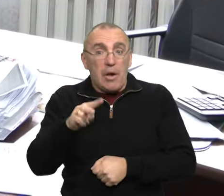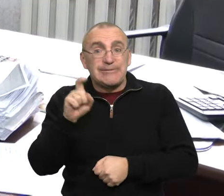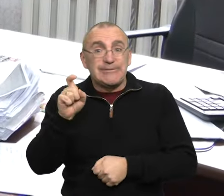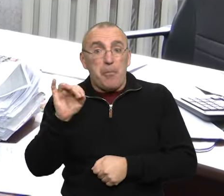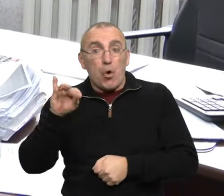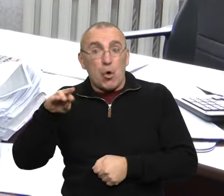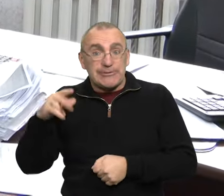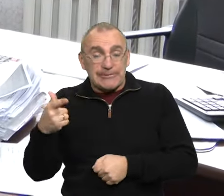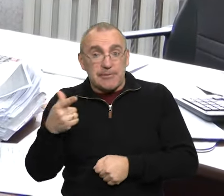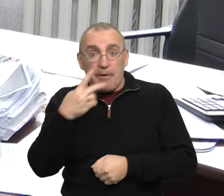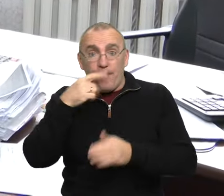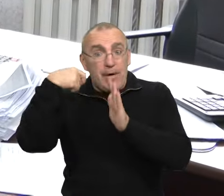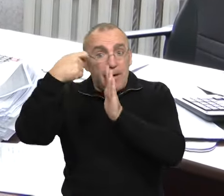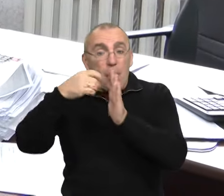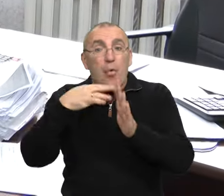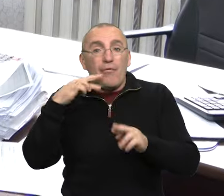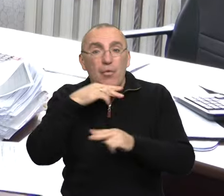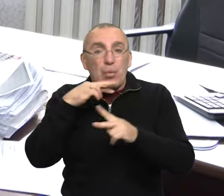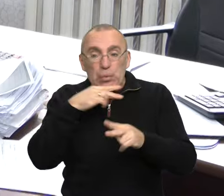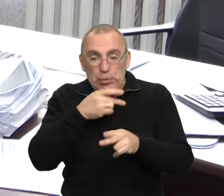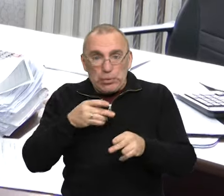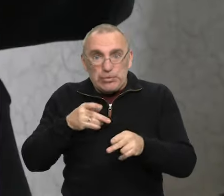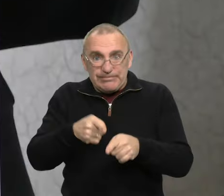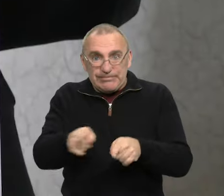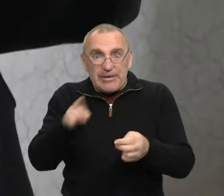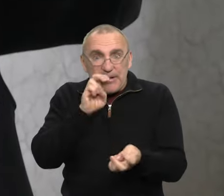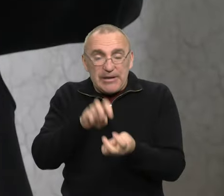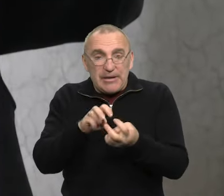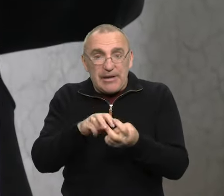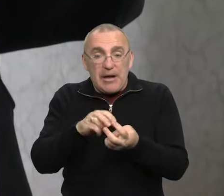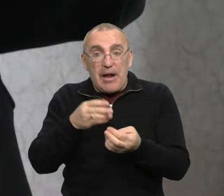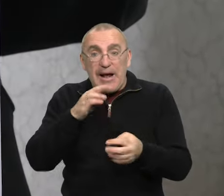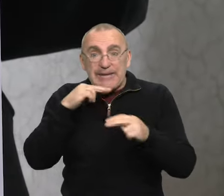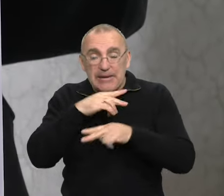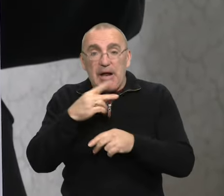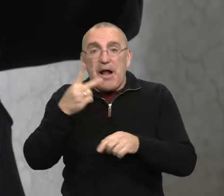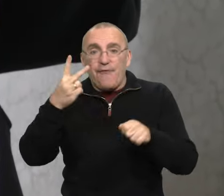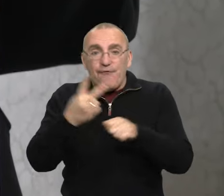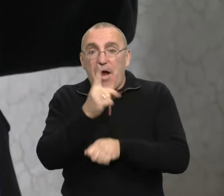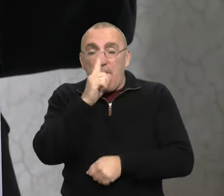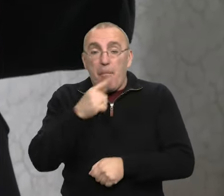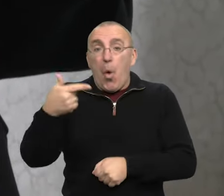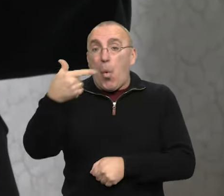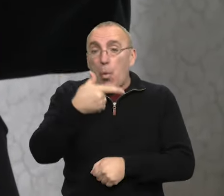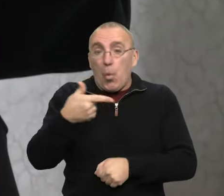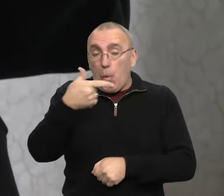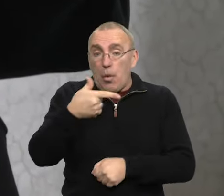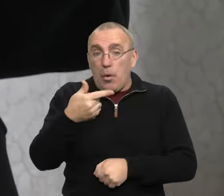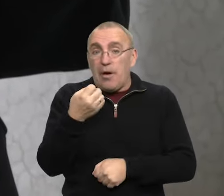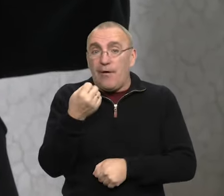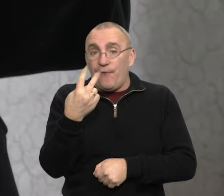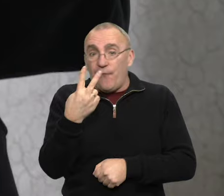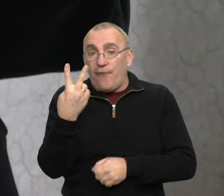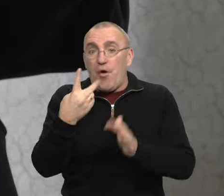Запорожець показала записи коли труїли щурів у підвалі травлять два рази на місяць в грудні місяці